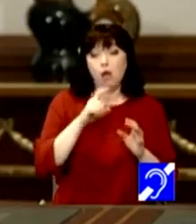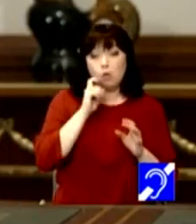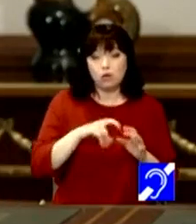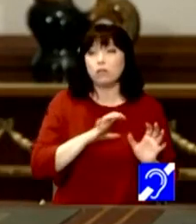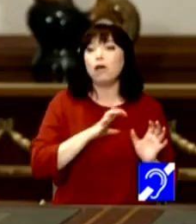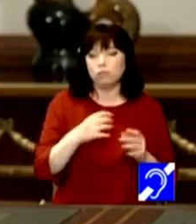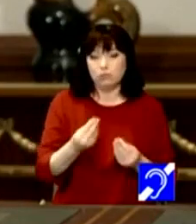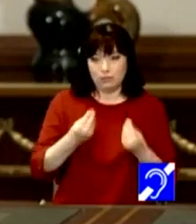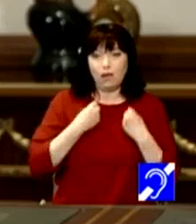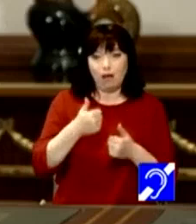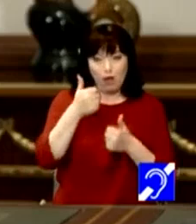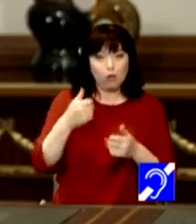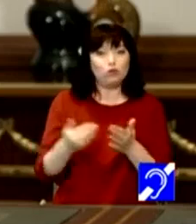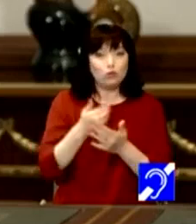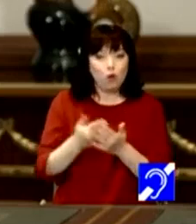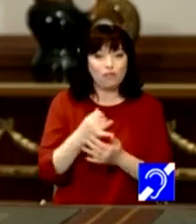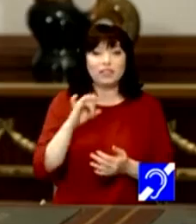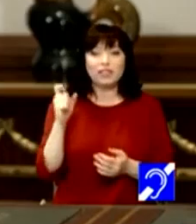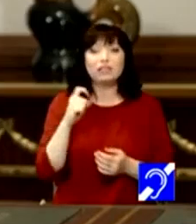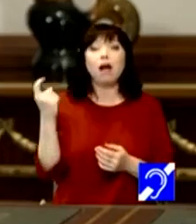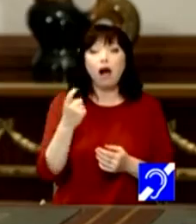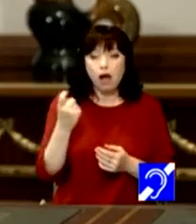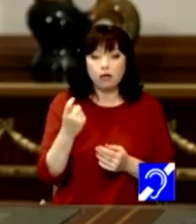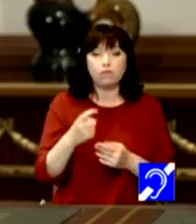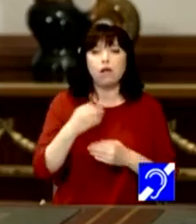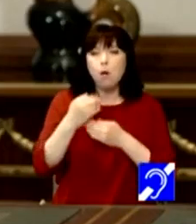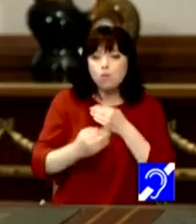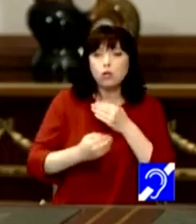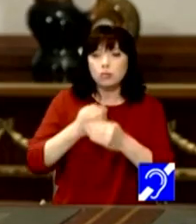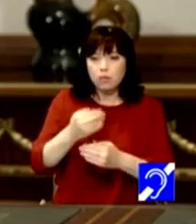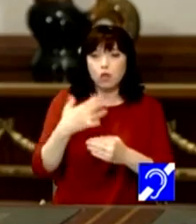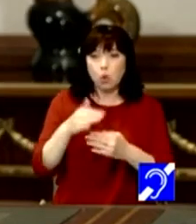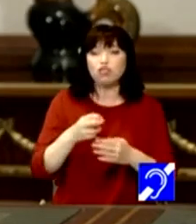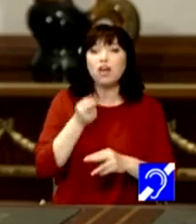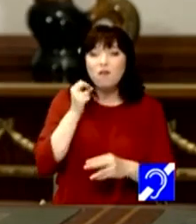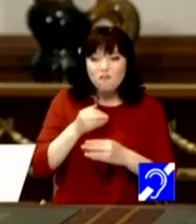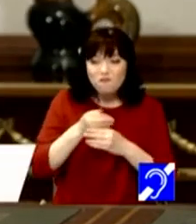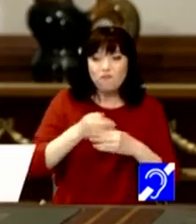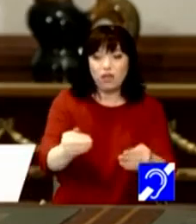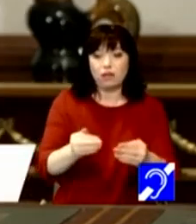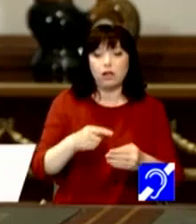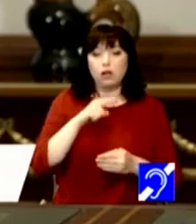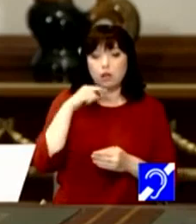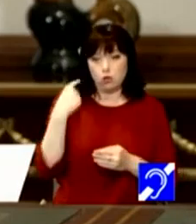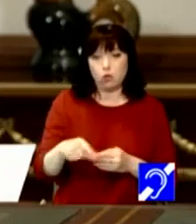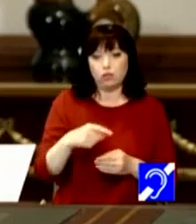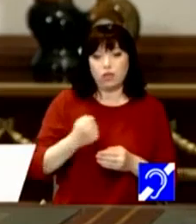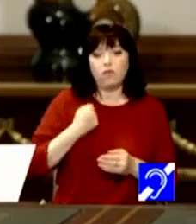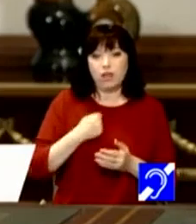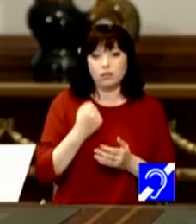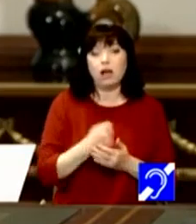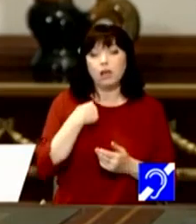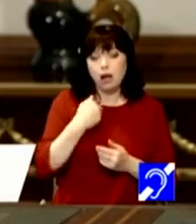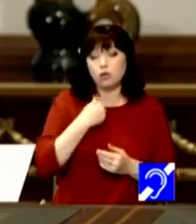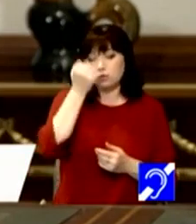новини з Харківської області, поступово відтискають окупантів від Харкова. Я вдячний усім нашим захисникам, усім